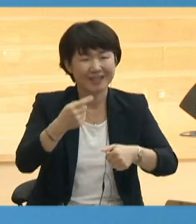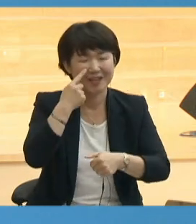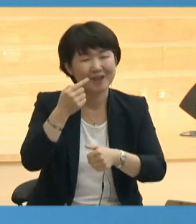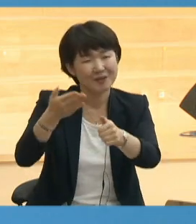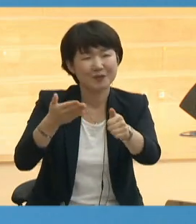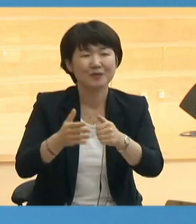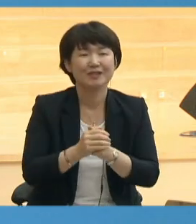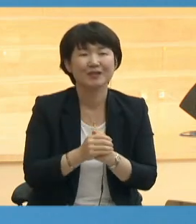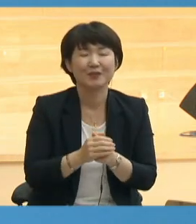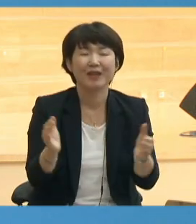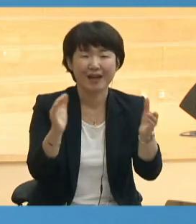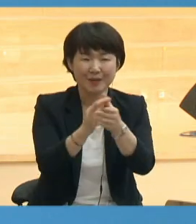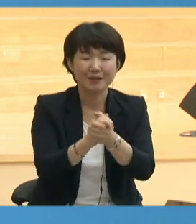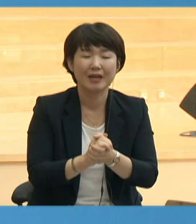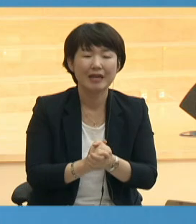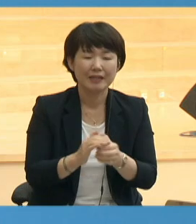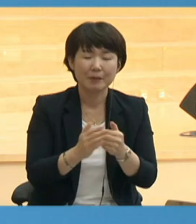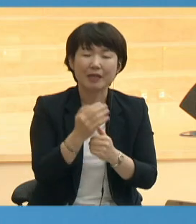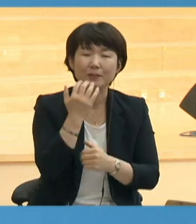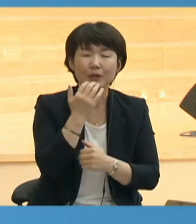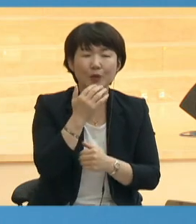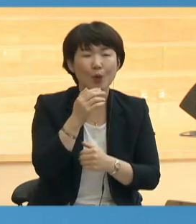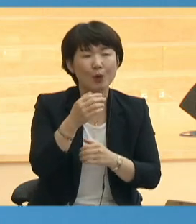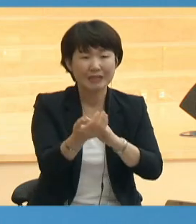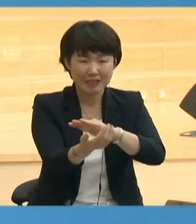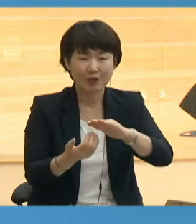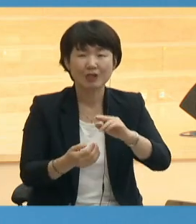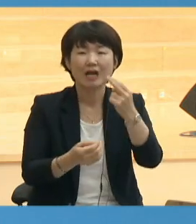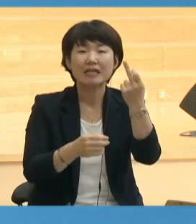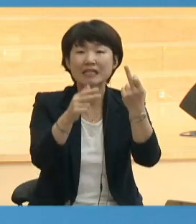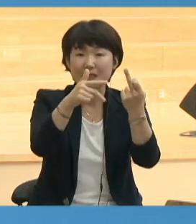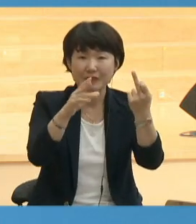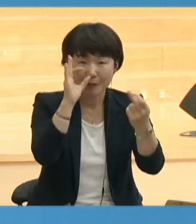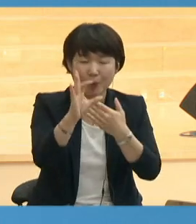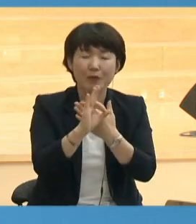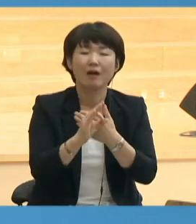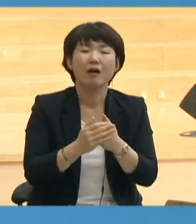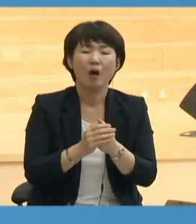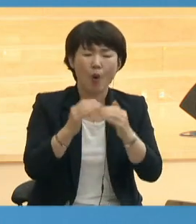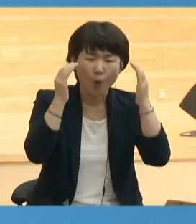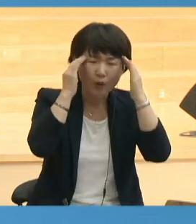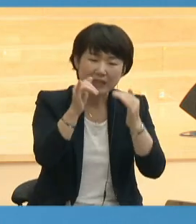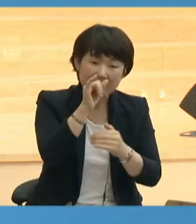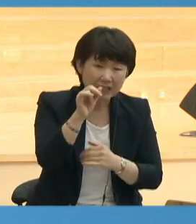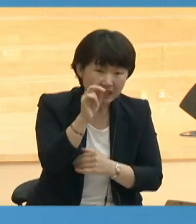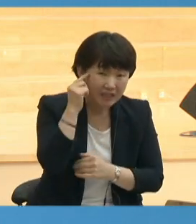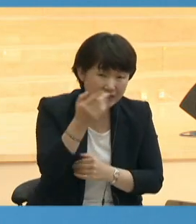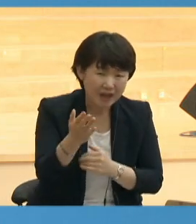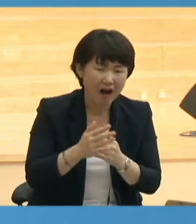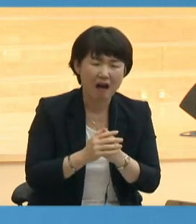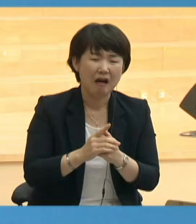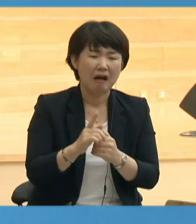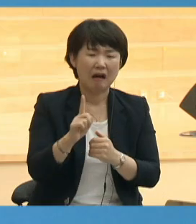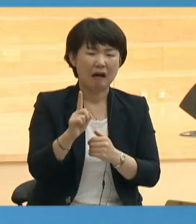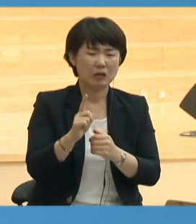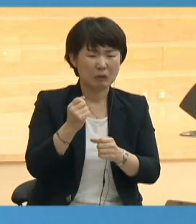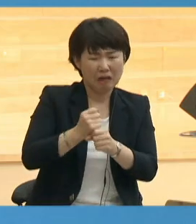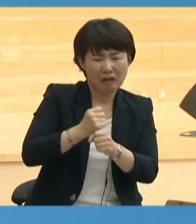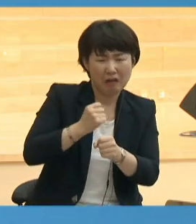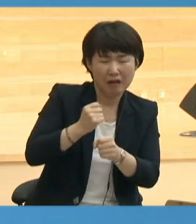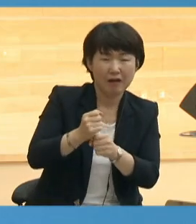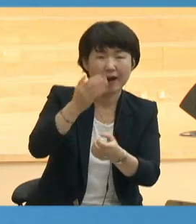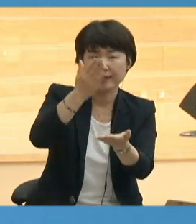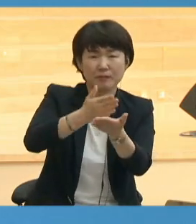여러분 그래서 베드로는 써 22절에 보니까 이렇게 말합니다 고 날 맞느냐 수순 떨지만 하는거 이상한 일 당한